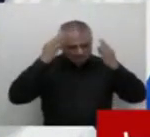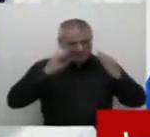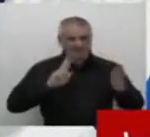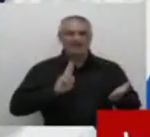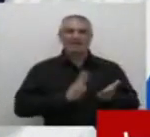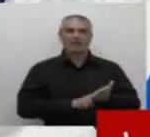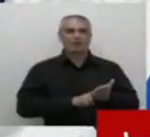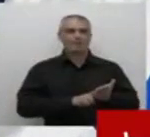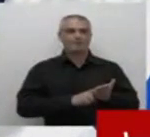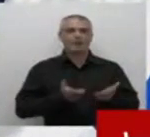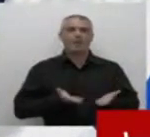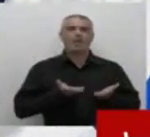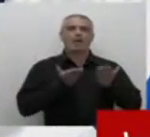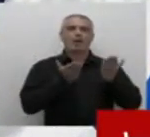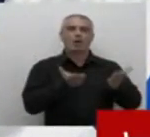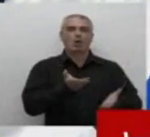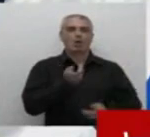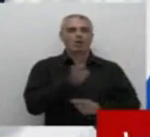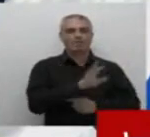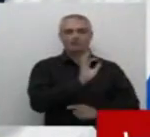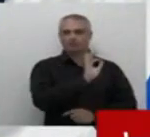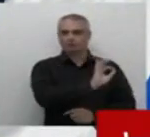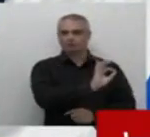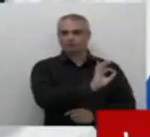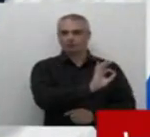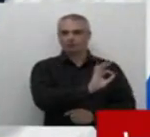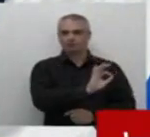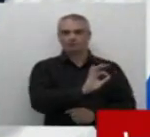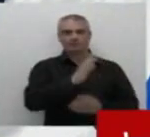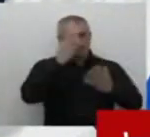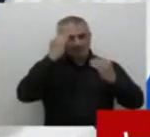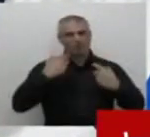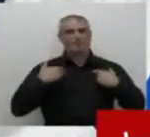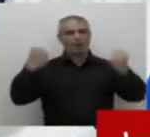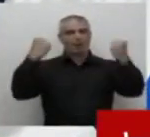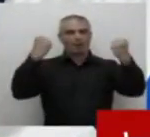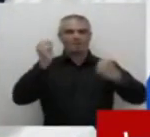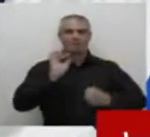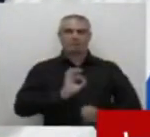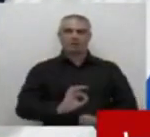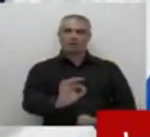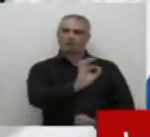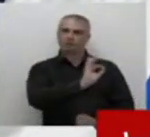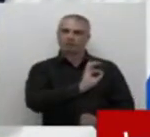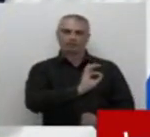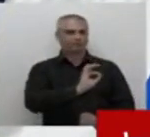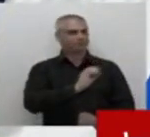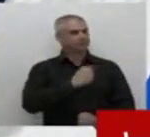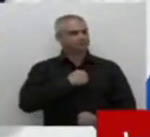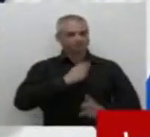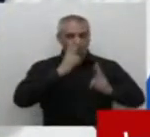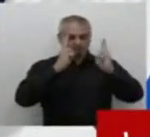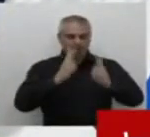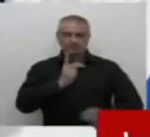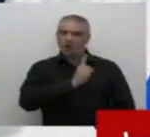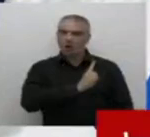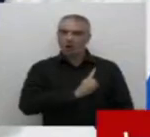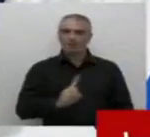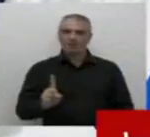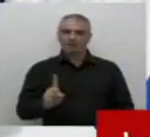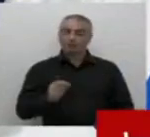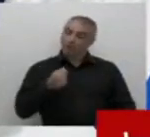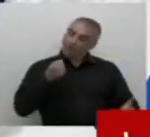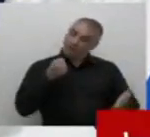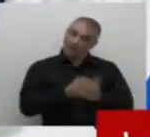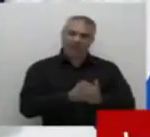بوسعنا لان نكون جديرون من اجل تضحياتهم وبطولته سوف لن